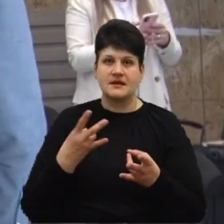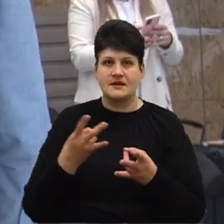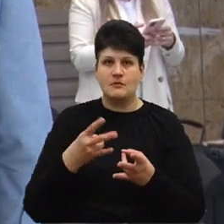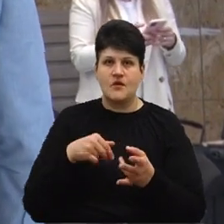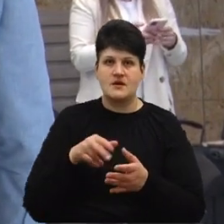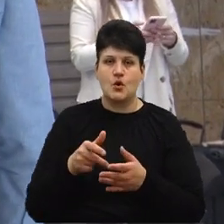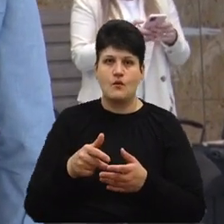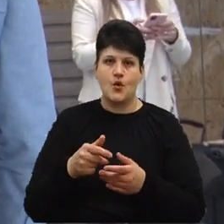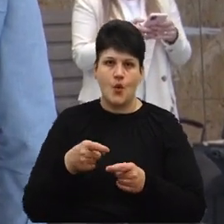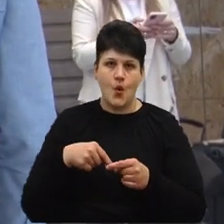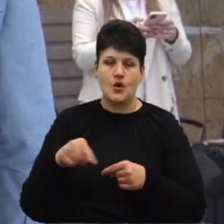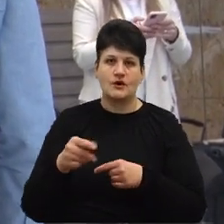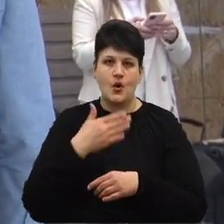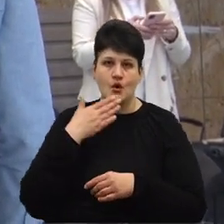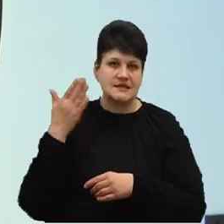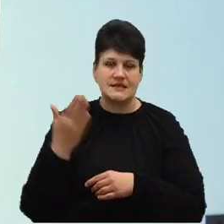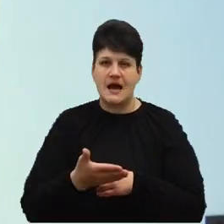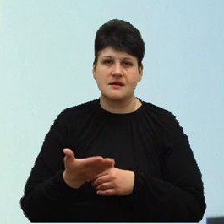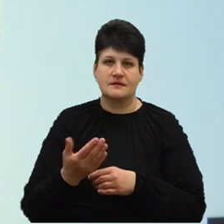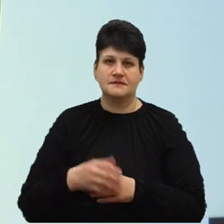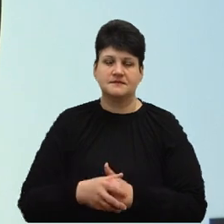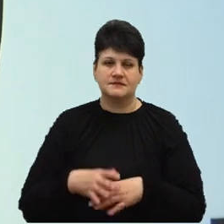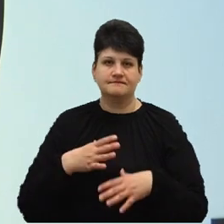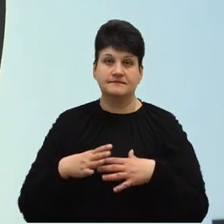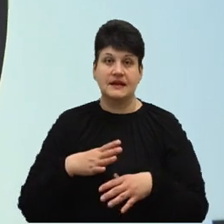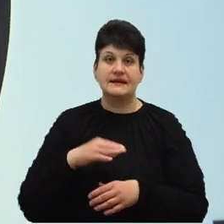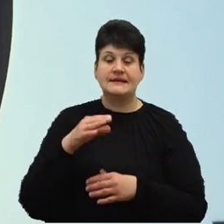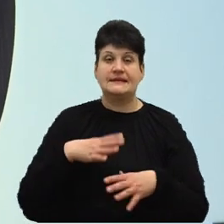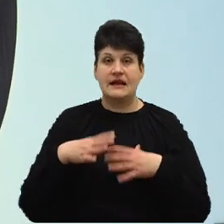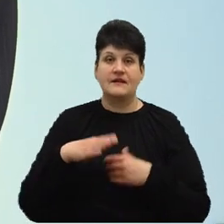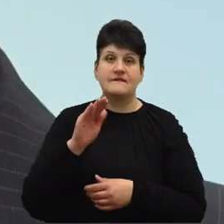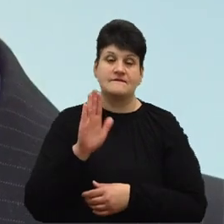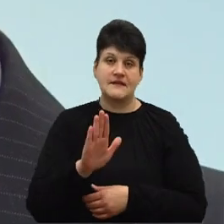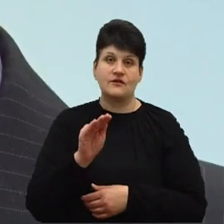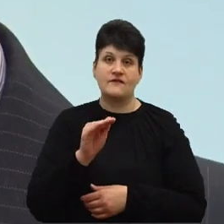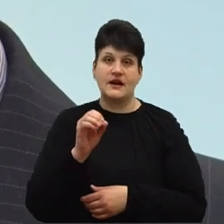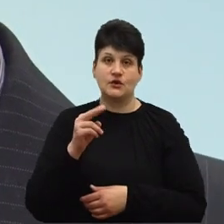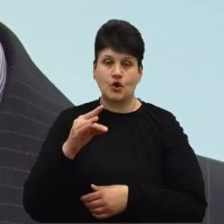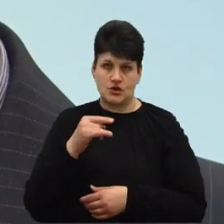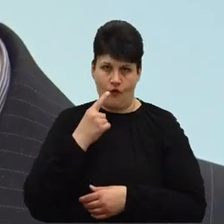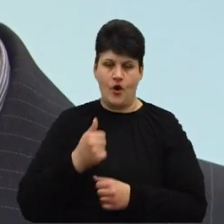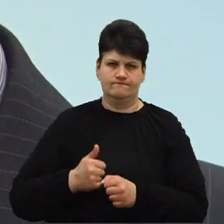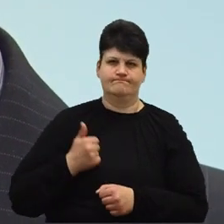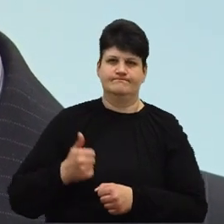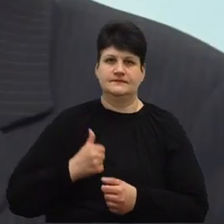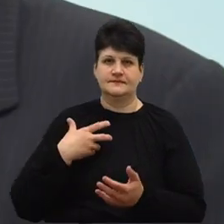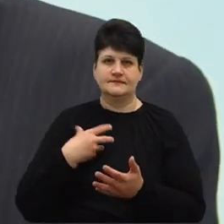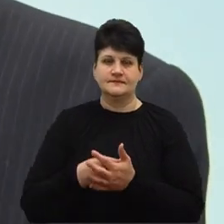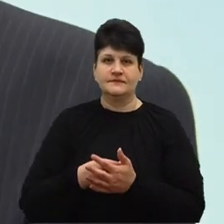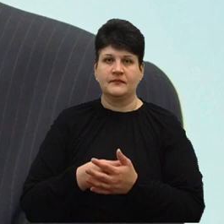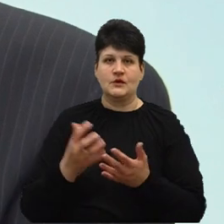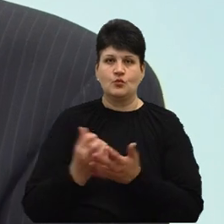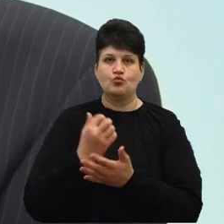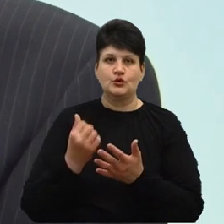останню гонку, любим з'їхати, але я з'їхав першим. Тренер Тараса Радя Віктор Федорчак каже, пишається здобутками спортсмена. Він